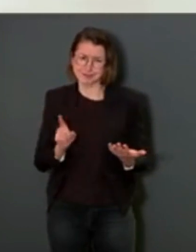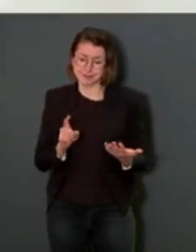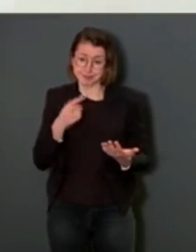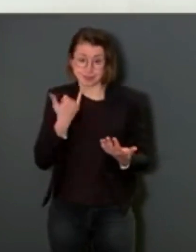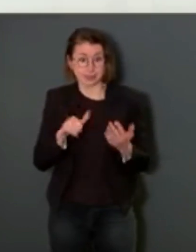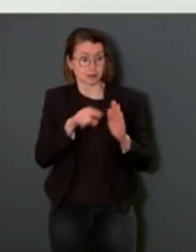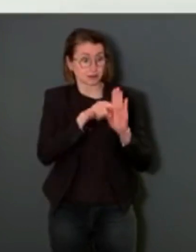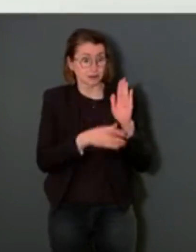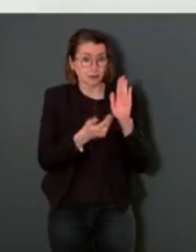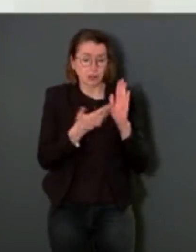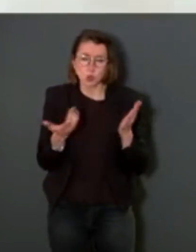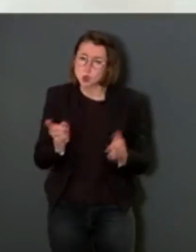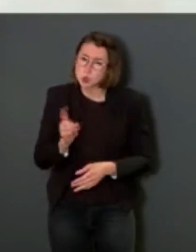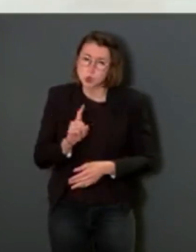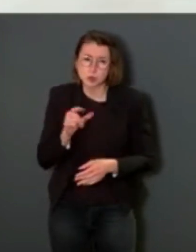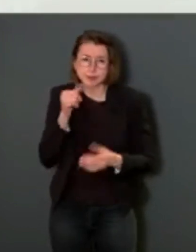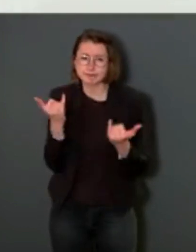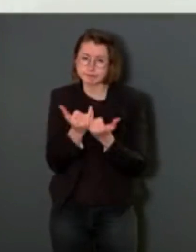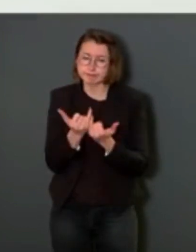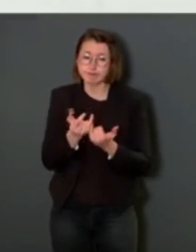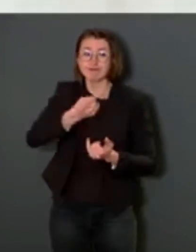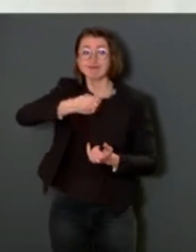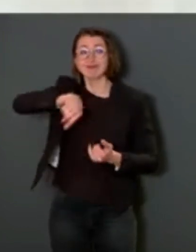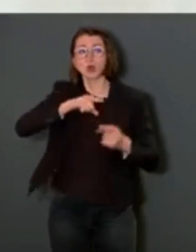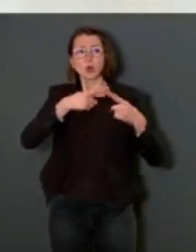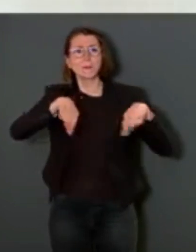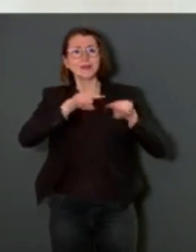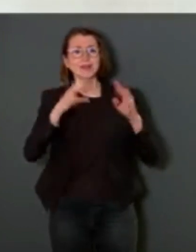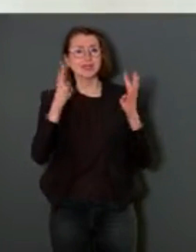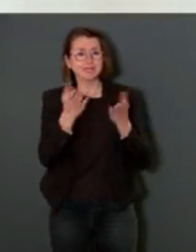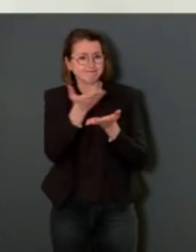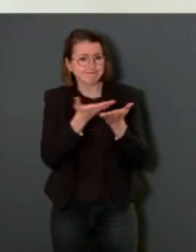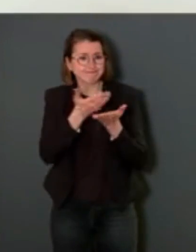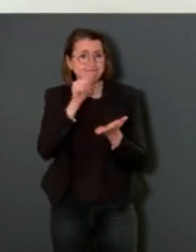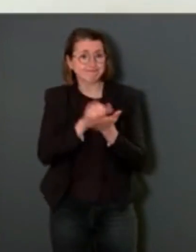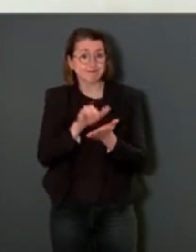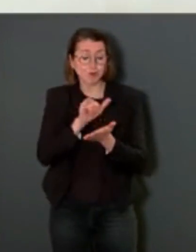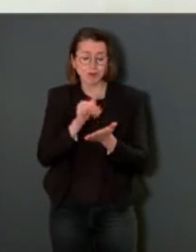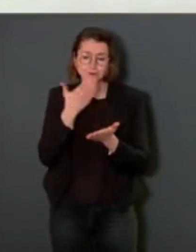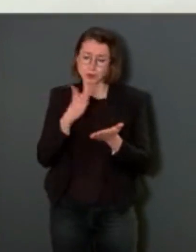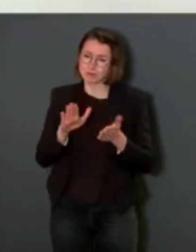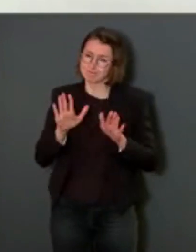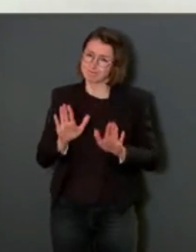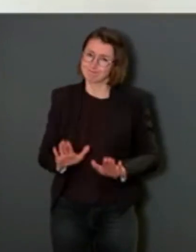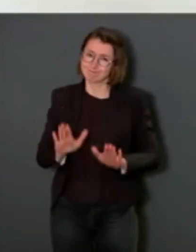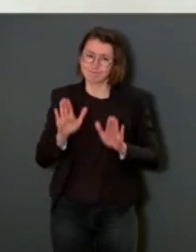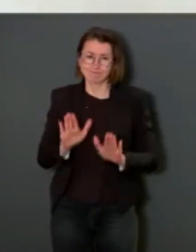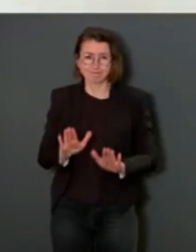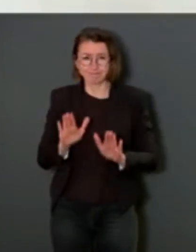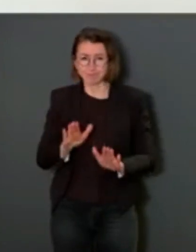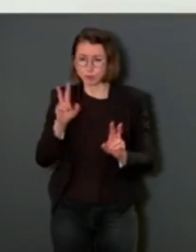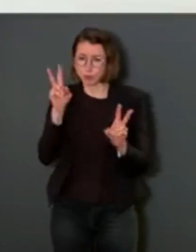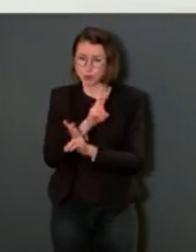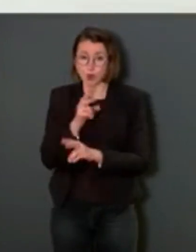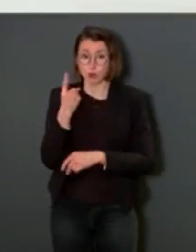de concertation a choisi d'être prudent et de choisir un temps mort d'une semaine pour